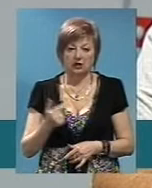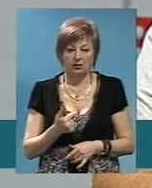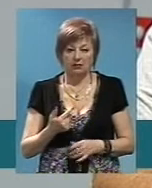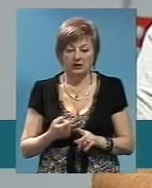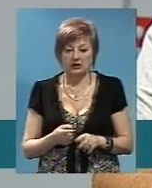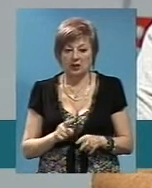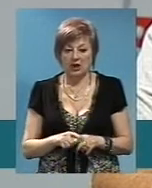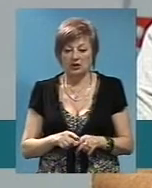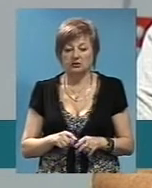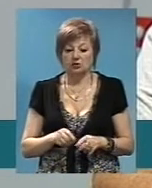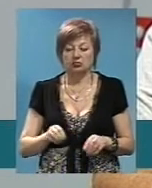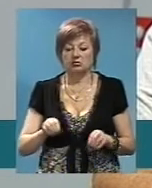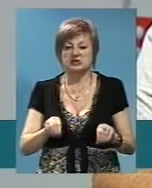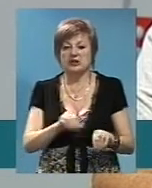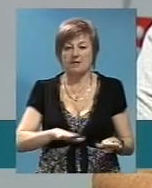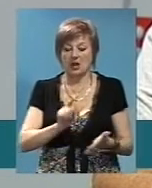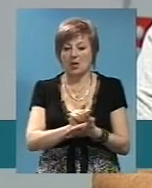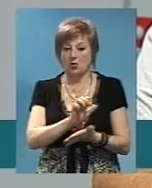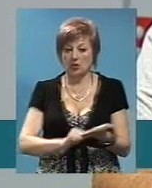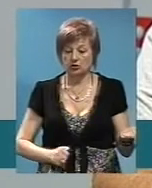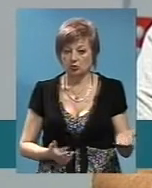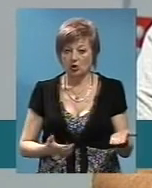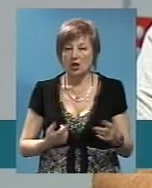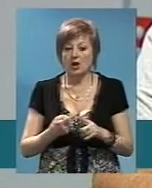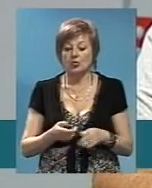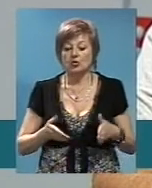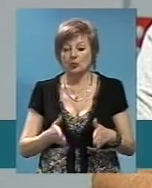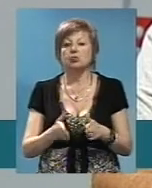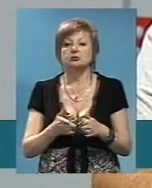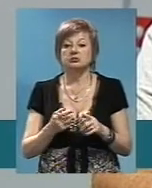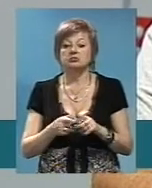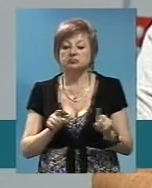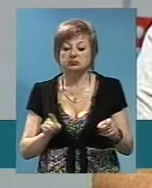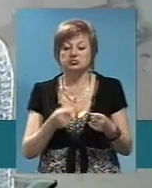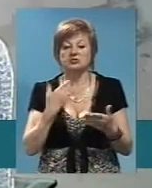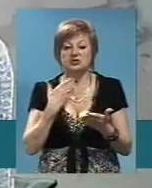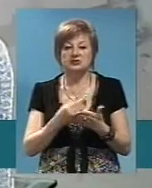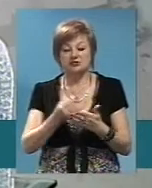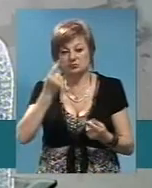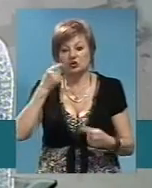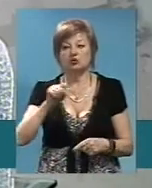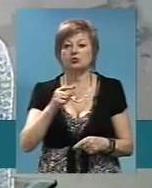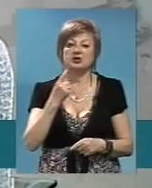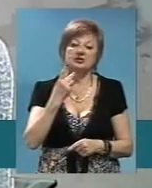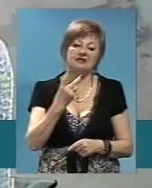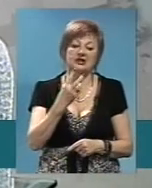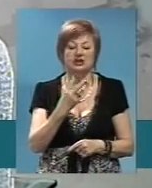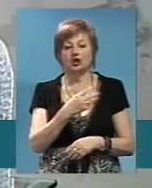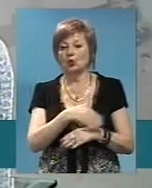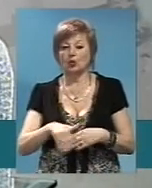цьому земельному податку. Звичайно, виходимо шляхами тими, десь оптимізуємо свої видатки, десь 2-3 вулиці ми